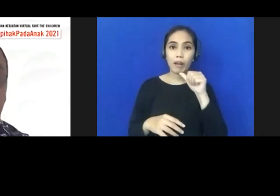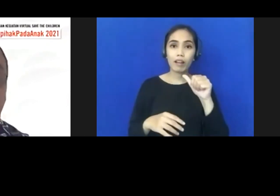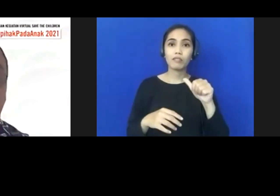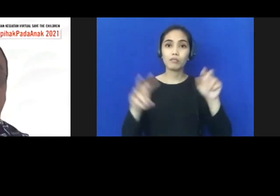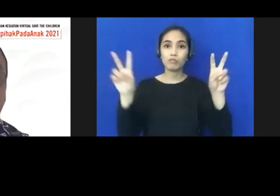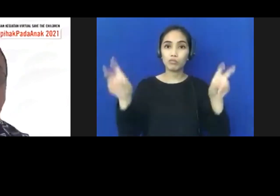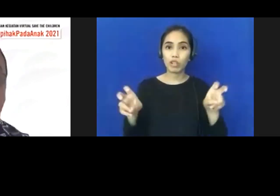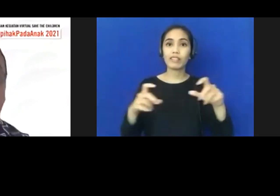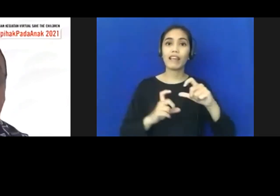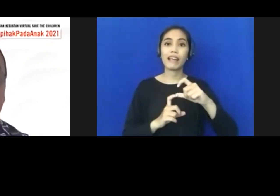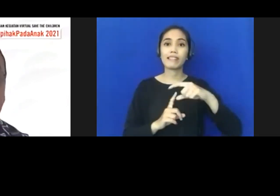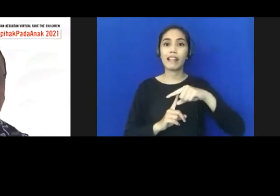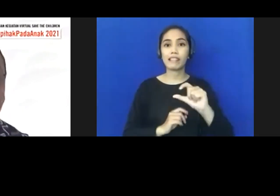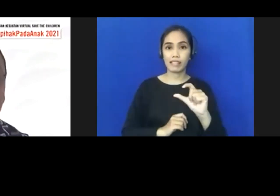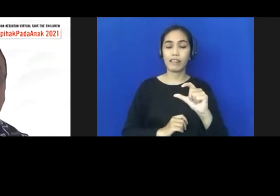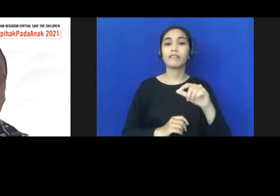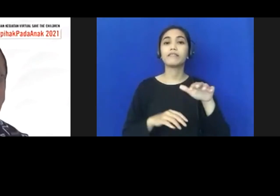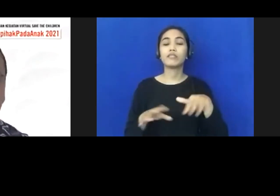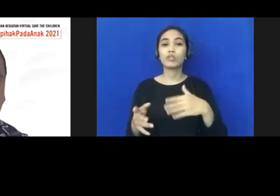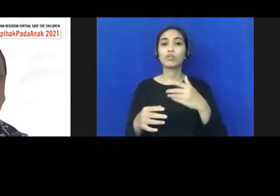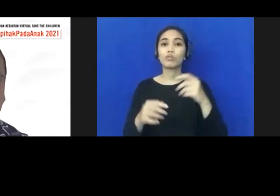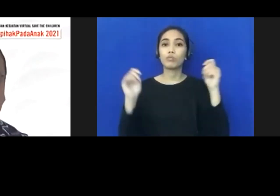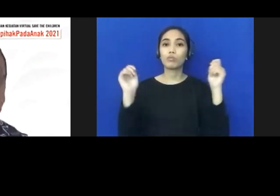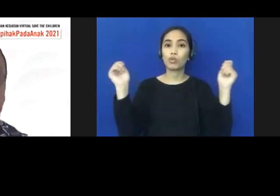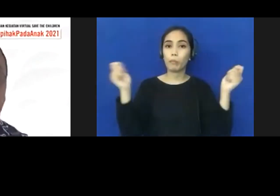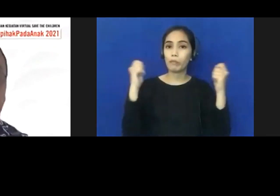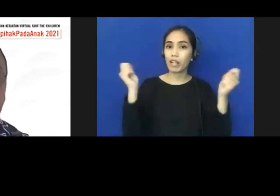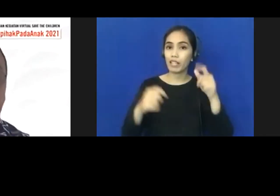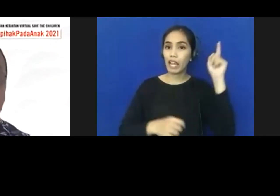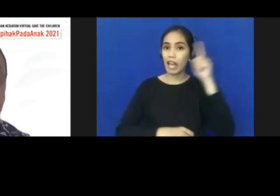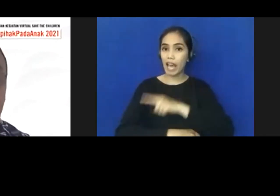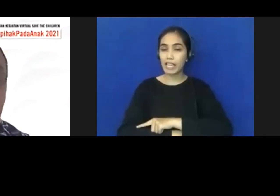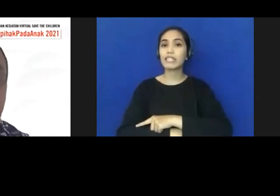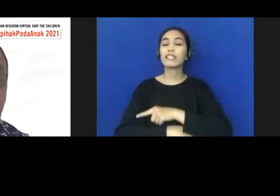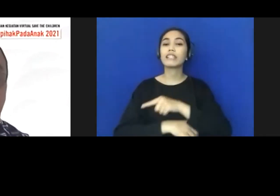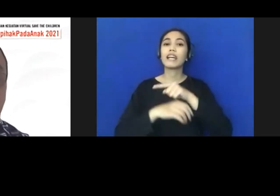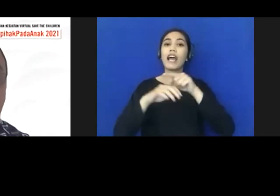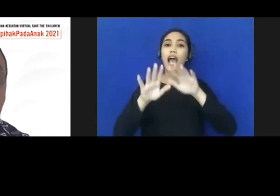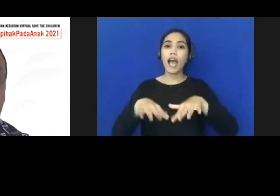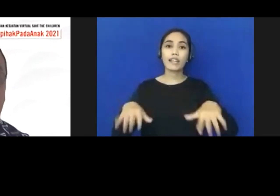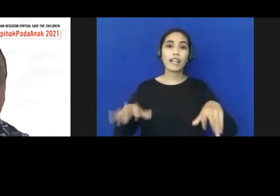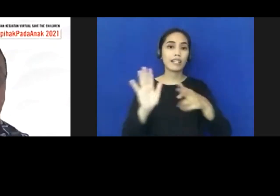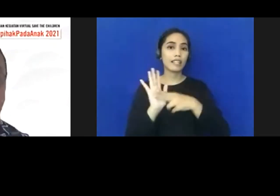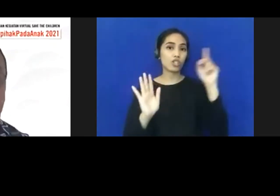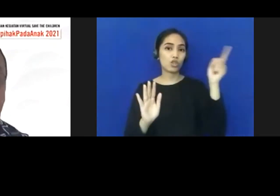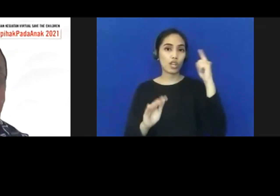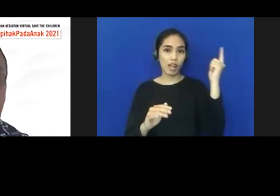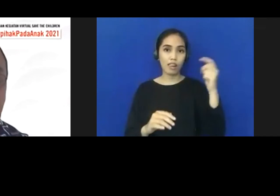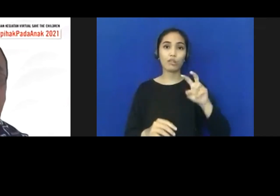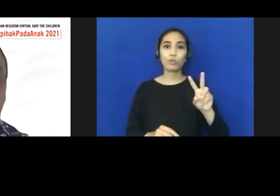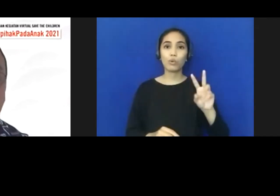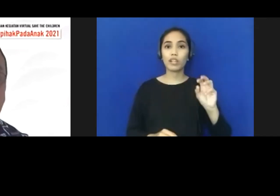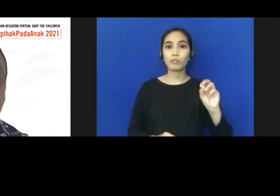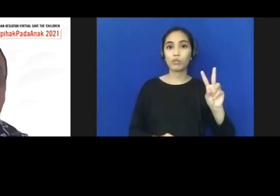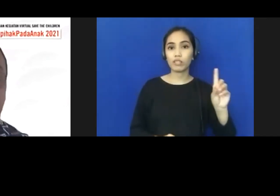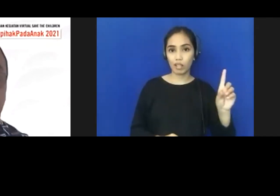dengan memperingati Hari Anak Nasional 2021 gitu. Pada sesi-sesi ini kami ada 3 hari